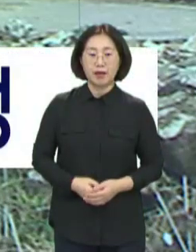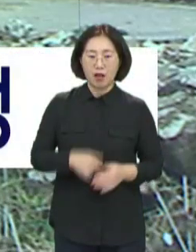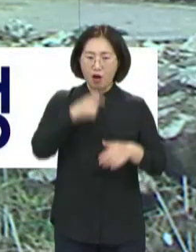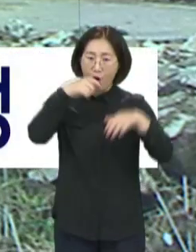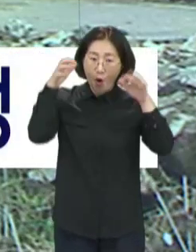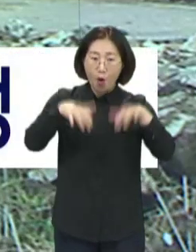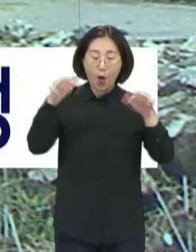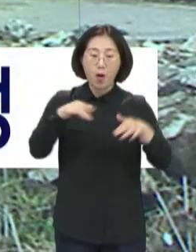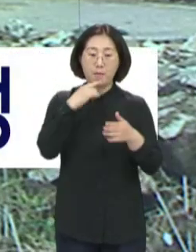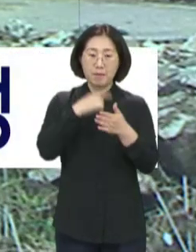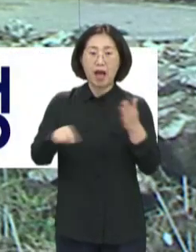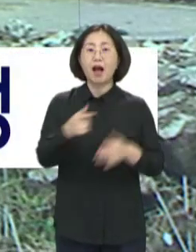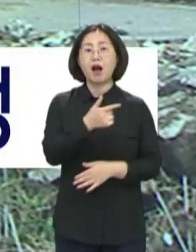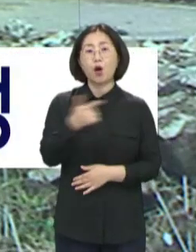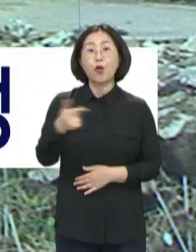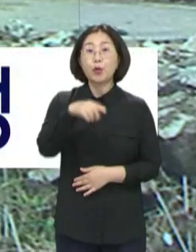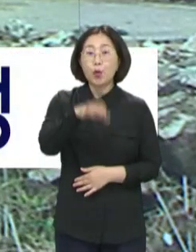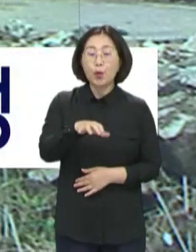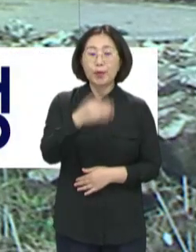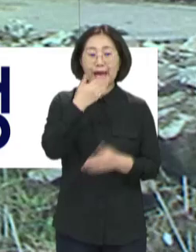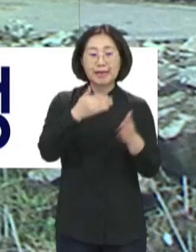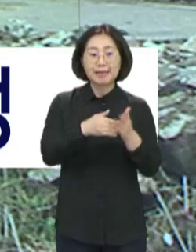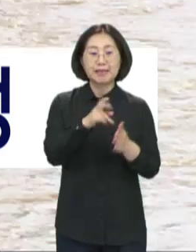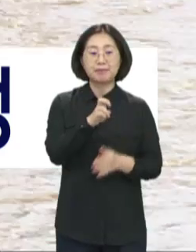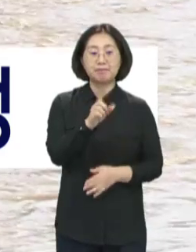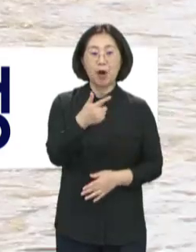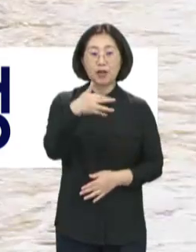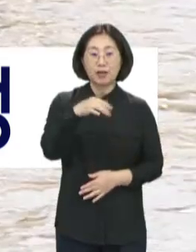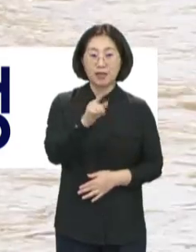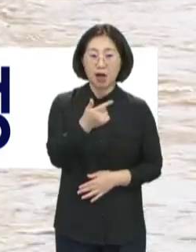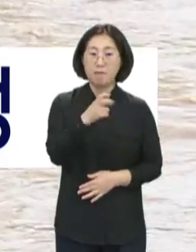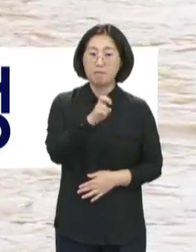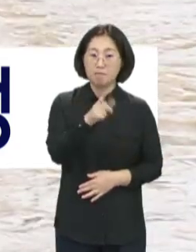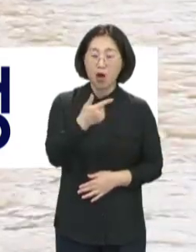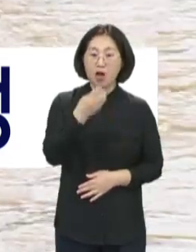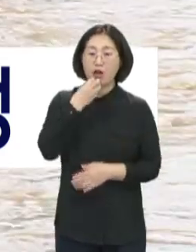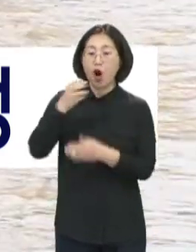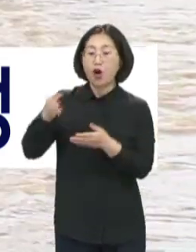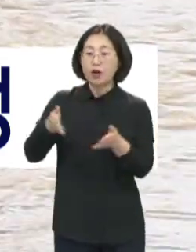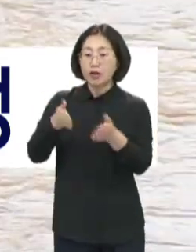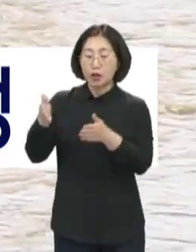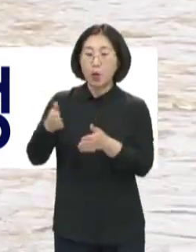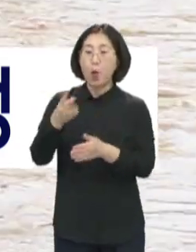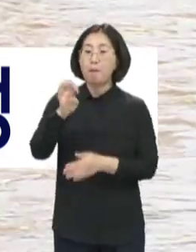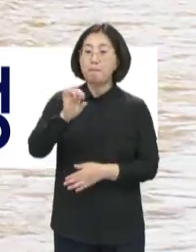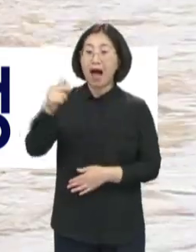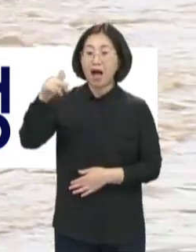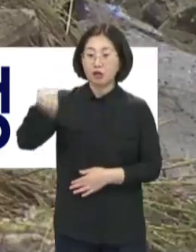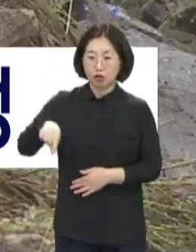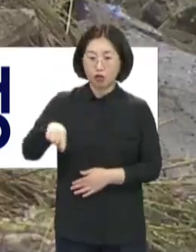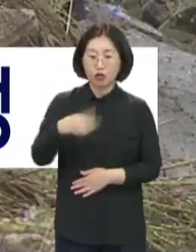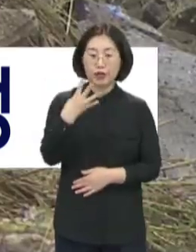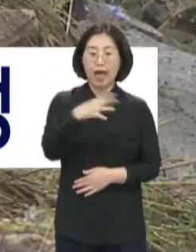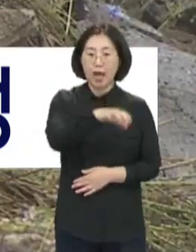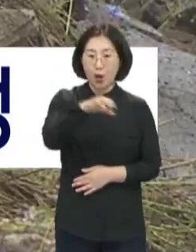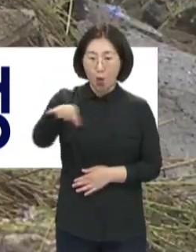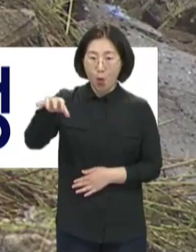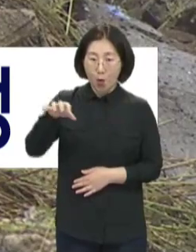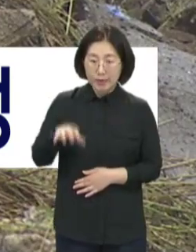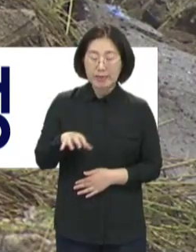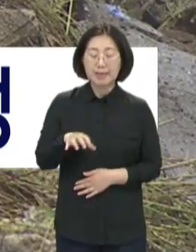집중호우로 대규모 피해가 발생했던 당진시 면천면을 비롯해 경기도 파주 등 2개 기초단체 4개